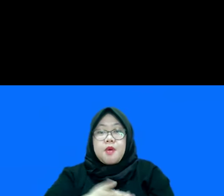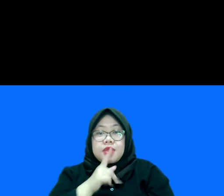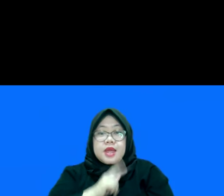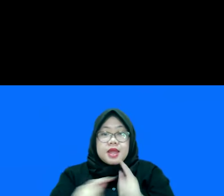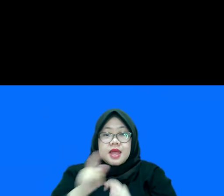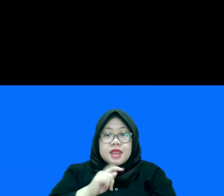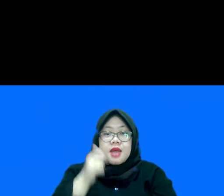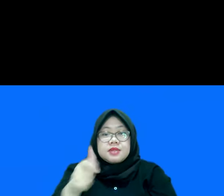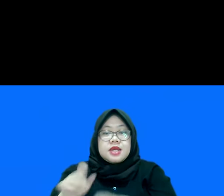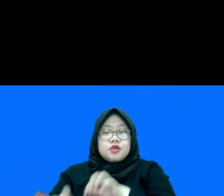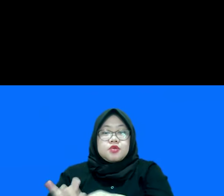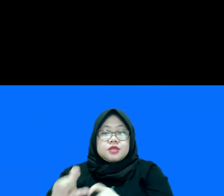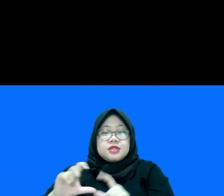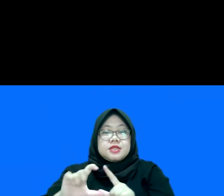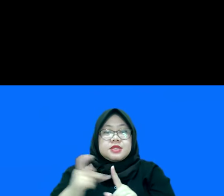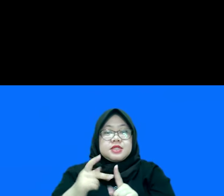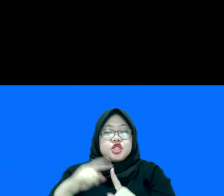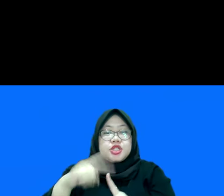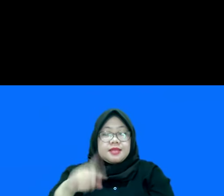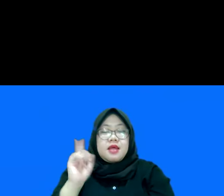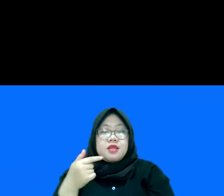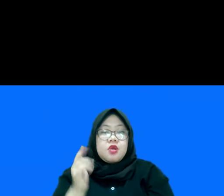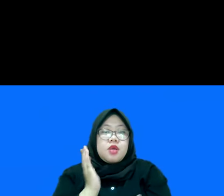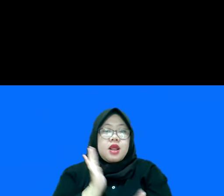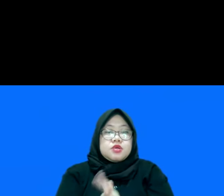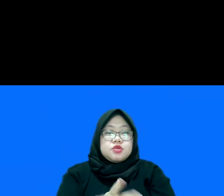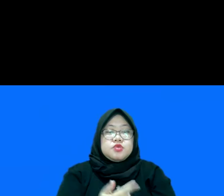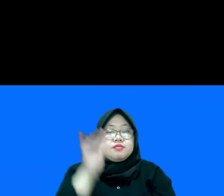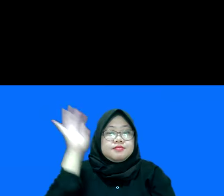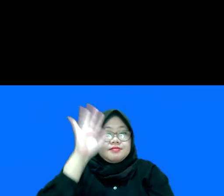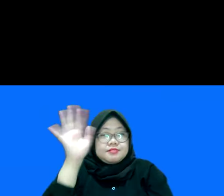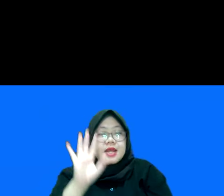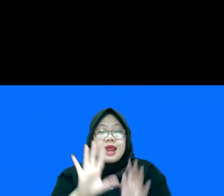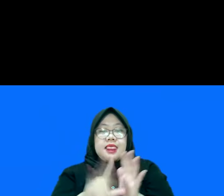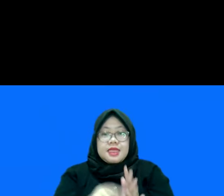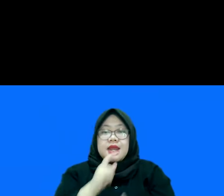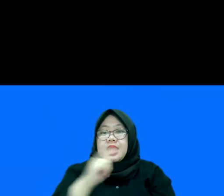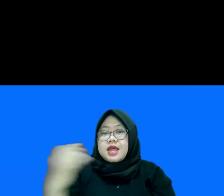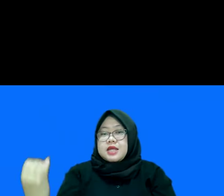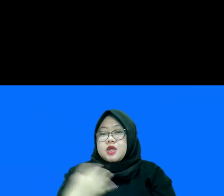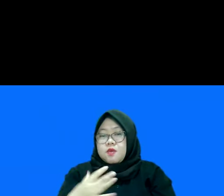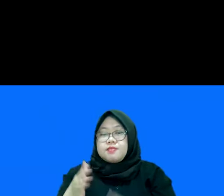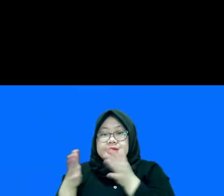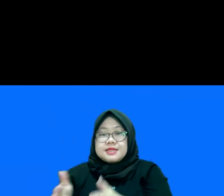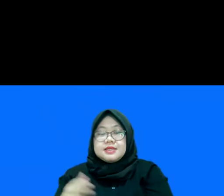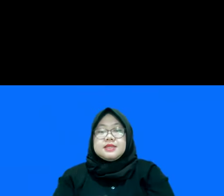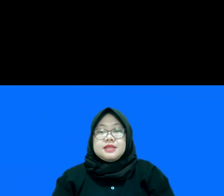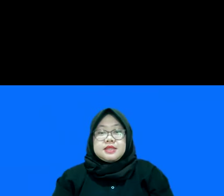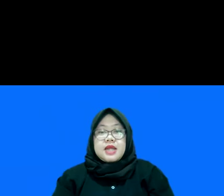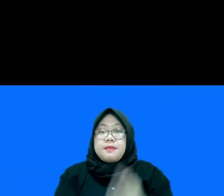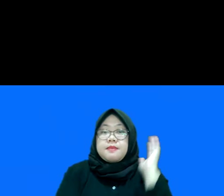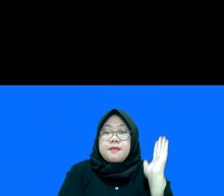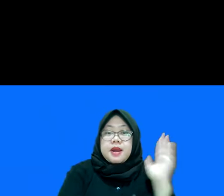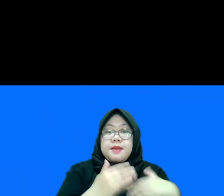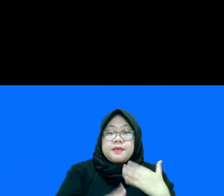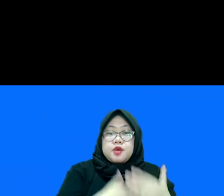di kolom chat atau dapat bertanya langsung menggunakan fitur raise hand pada sesi tanya jawab nanti. Baik,